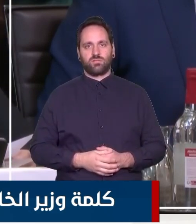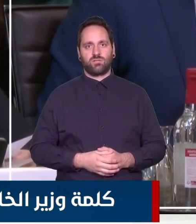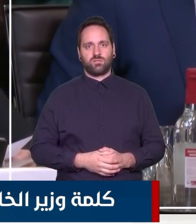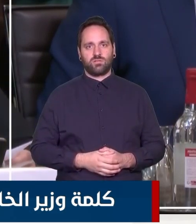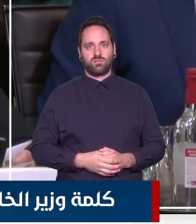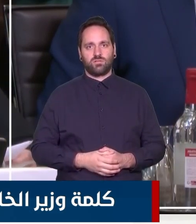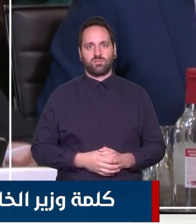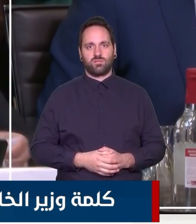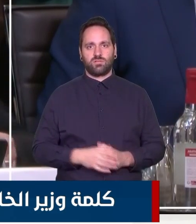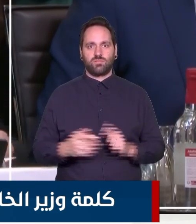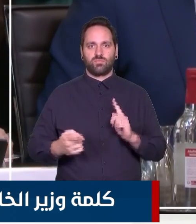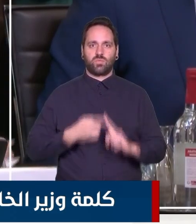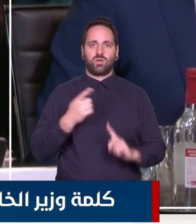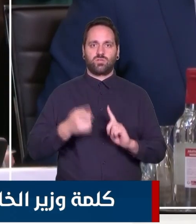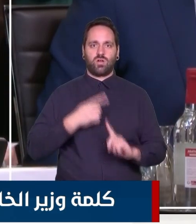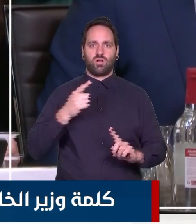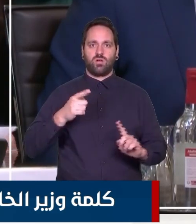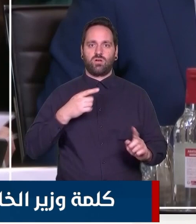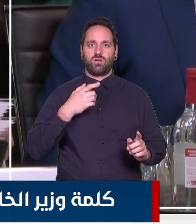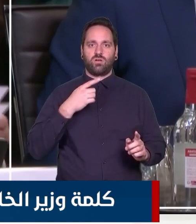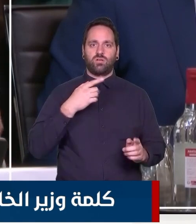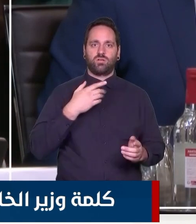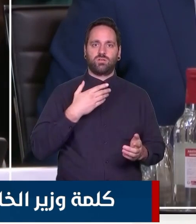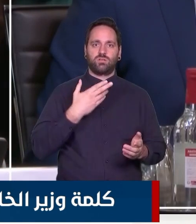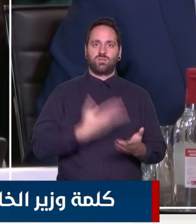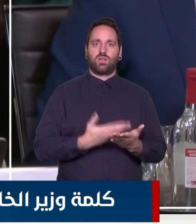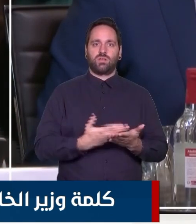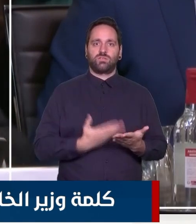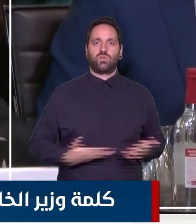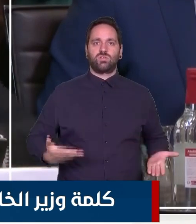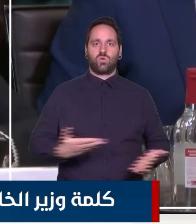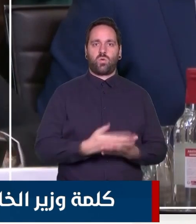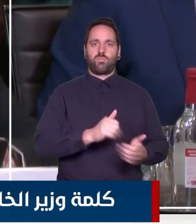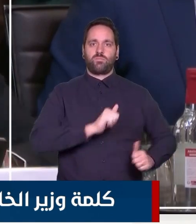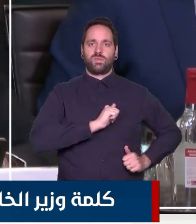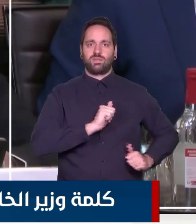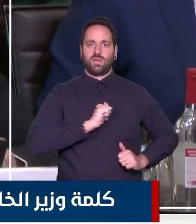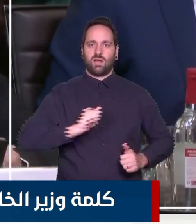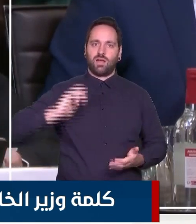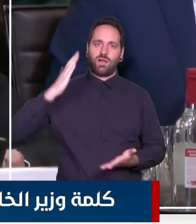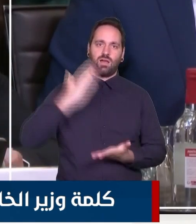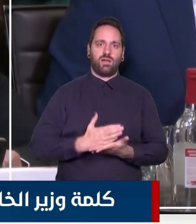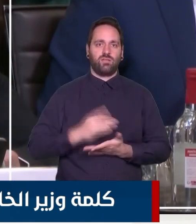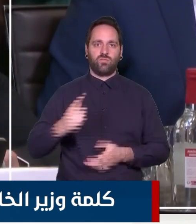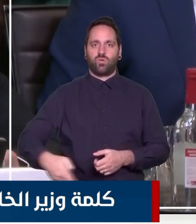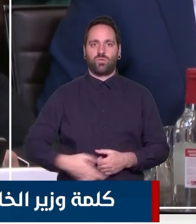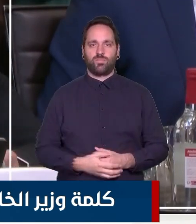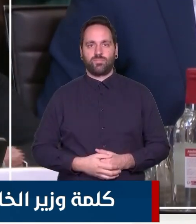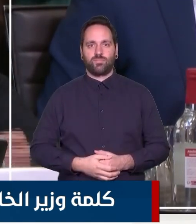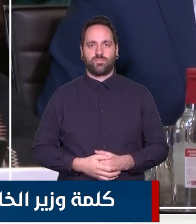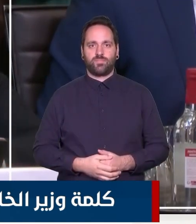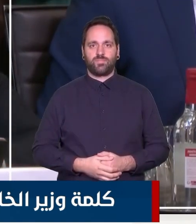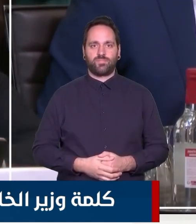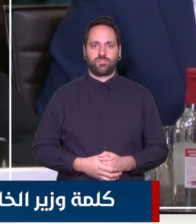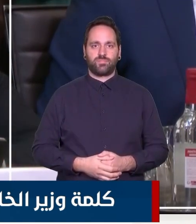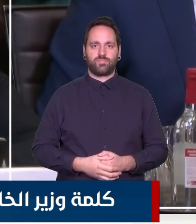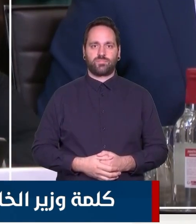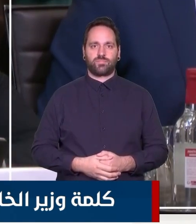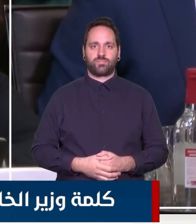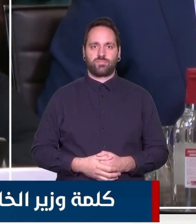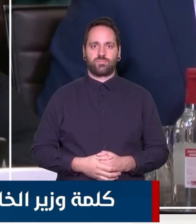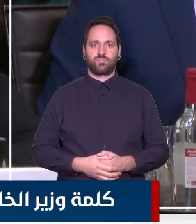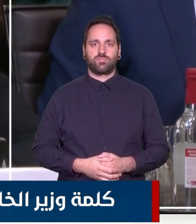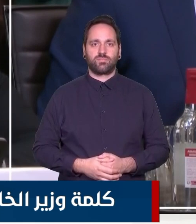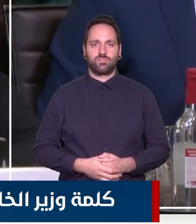الدولية لوضع حد لأفعاله وأهمية بذل الجهود والمساعي من أجل ضمان